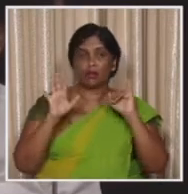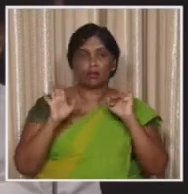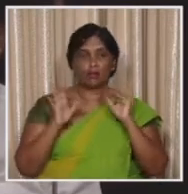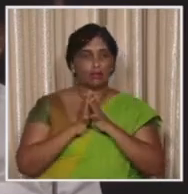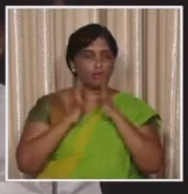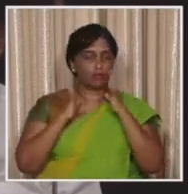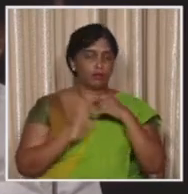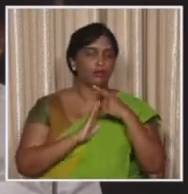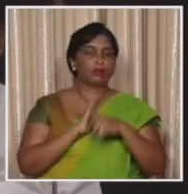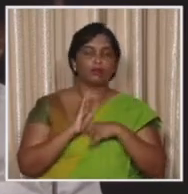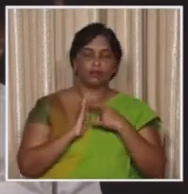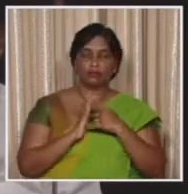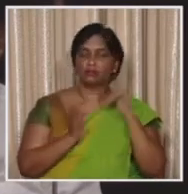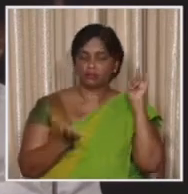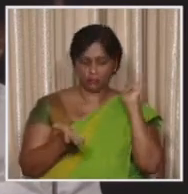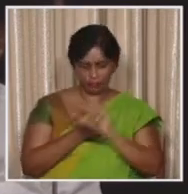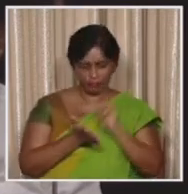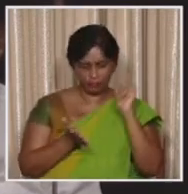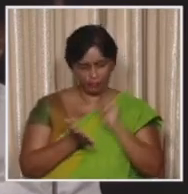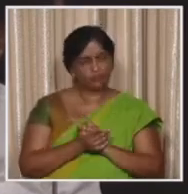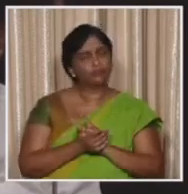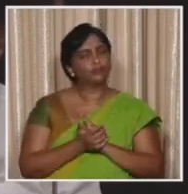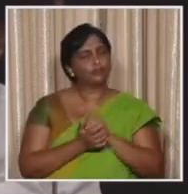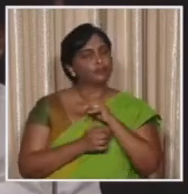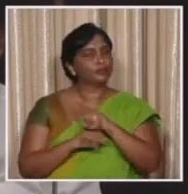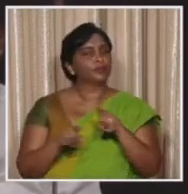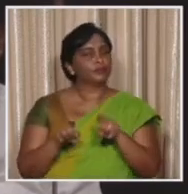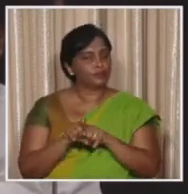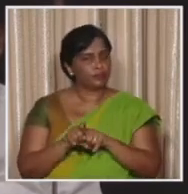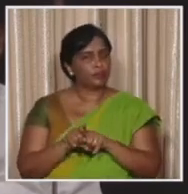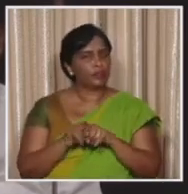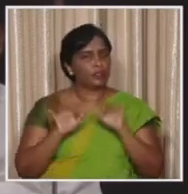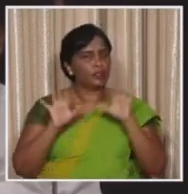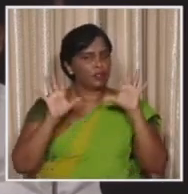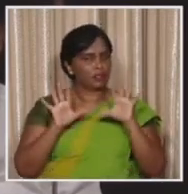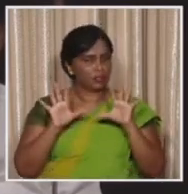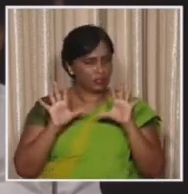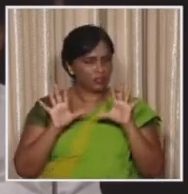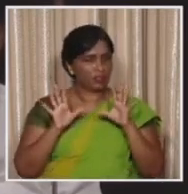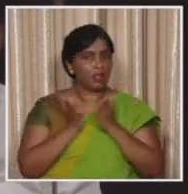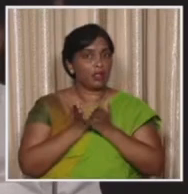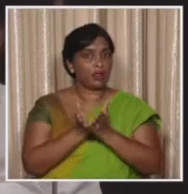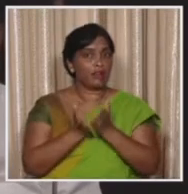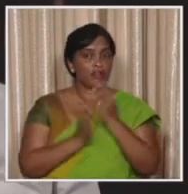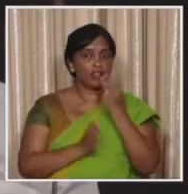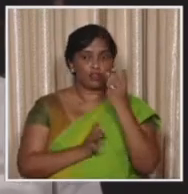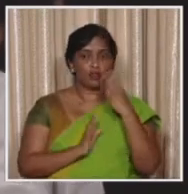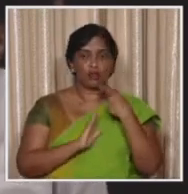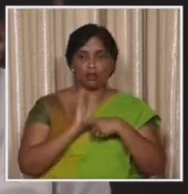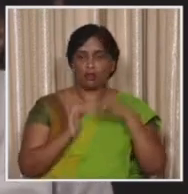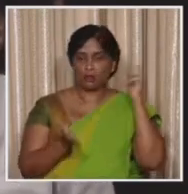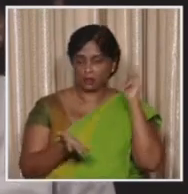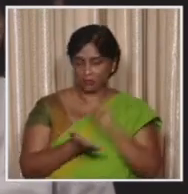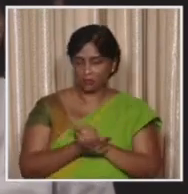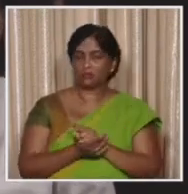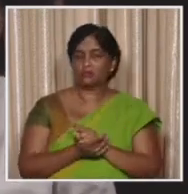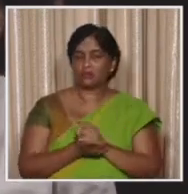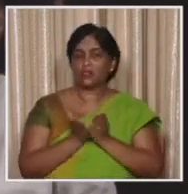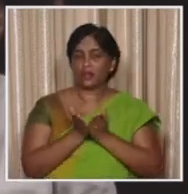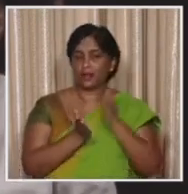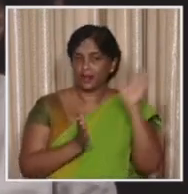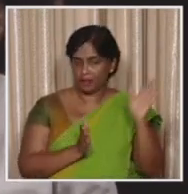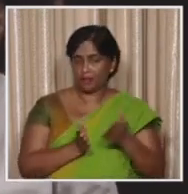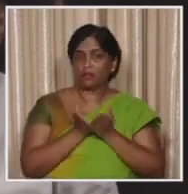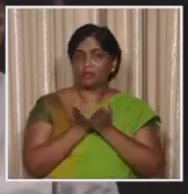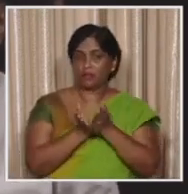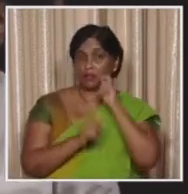wada lankawata goda bahino e wage man hitare 10 wenida nau 3k lankawata eno passenger